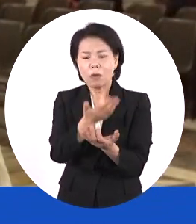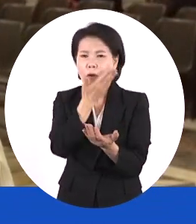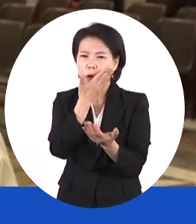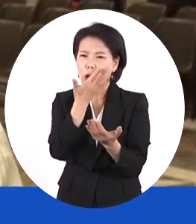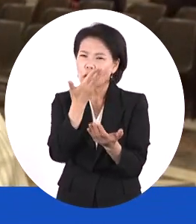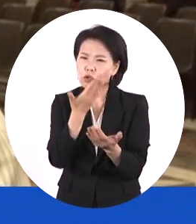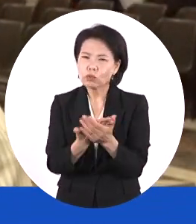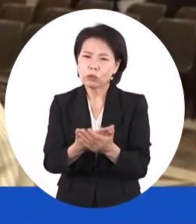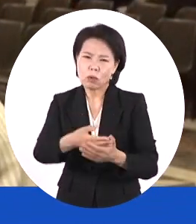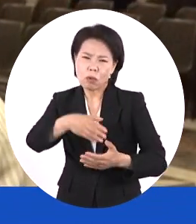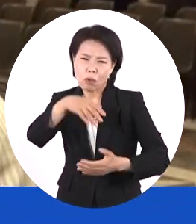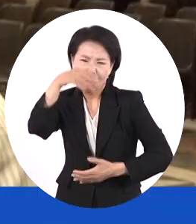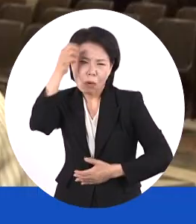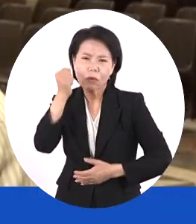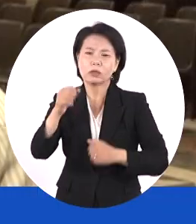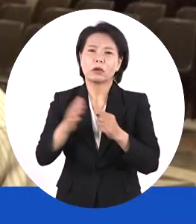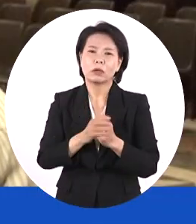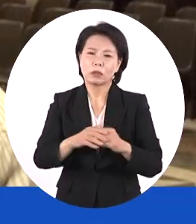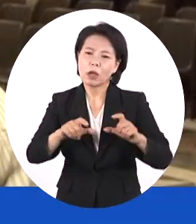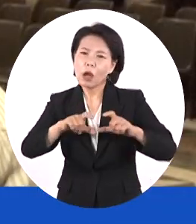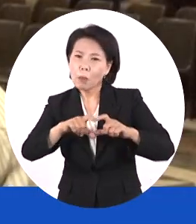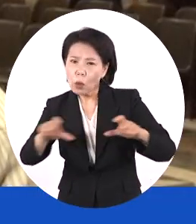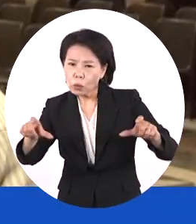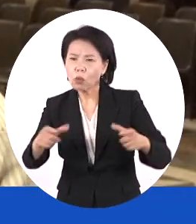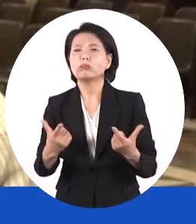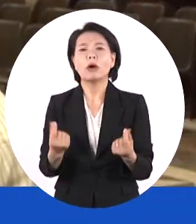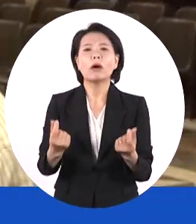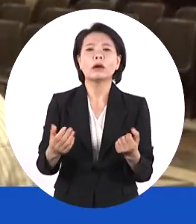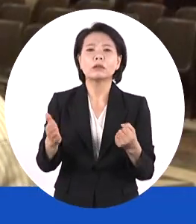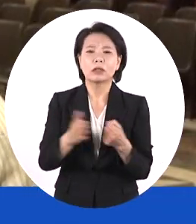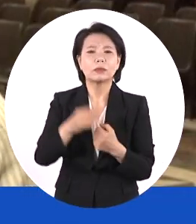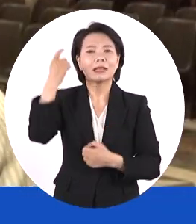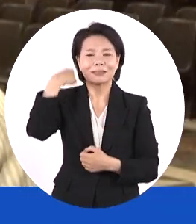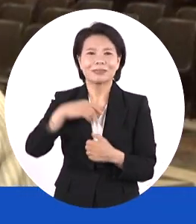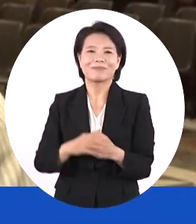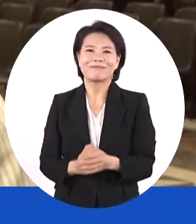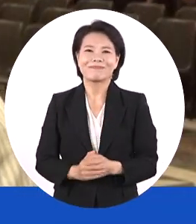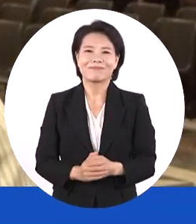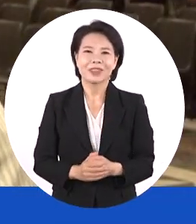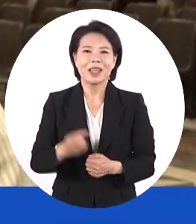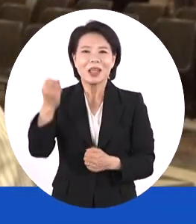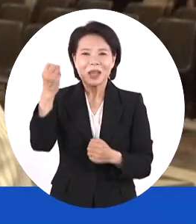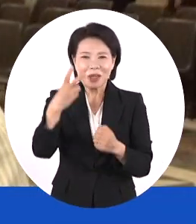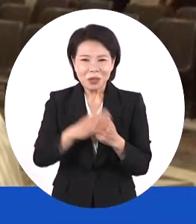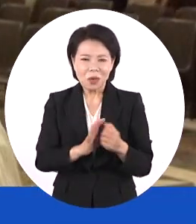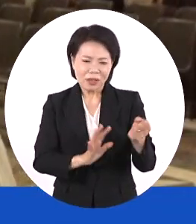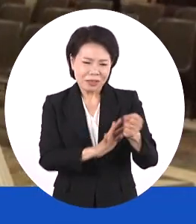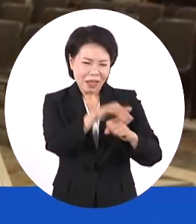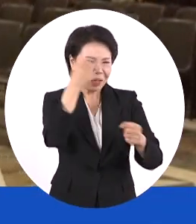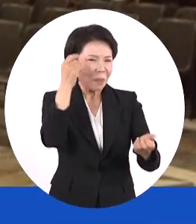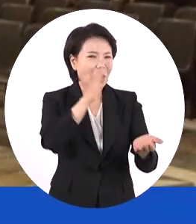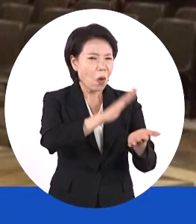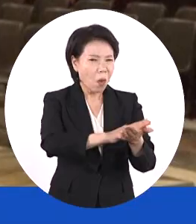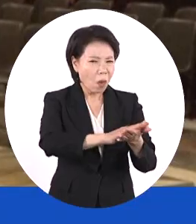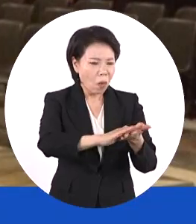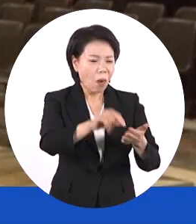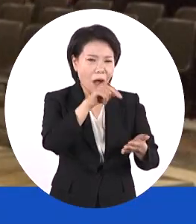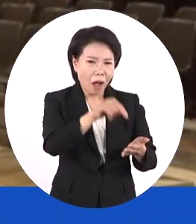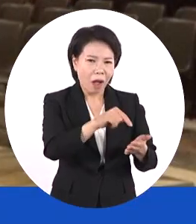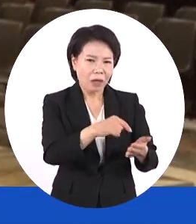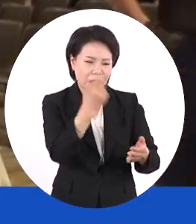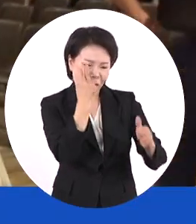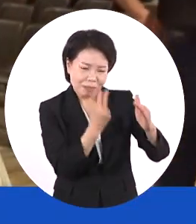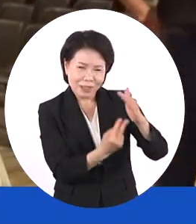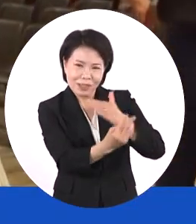and Korean culture, I find it very interesting and very universal. I think it's very